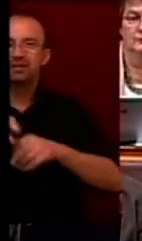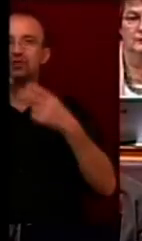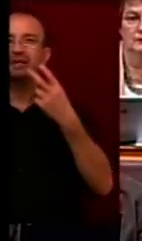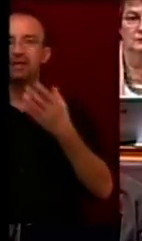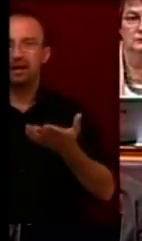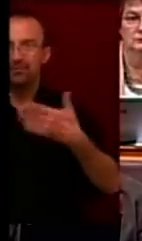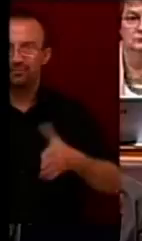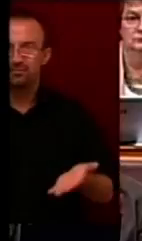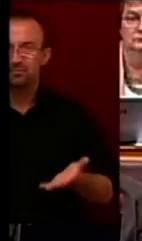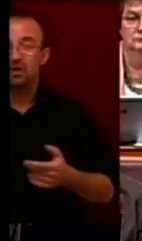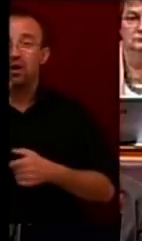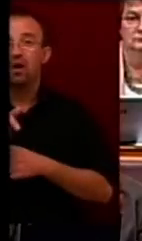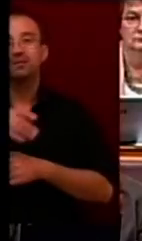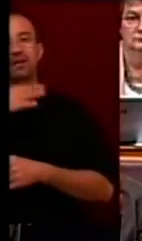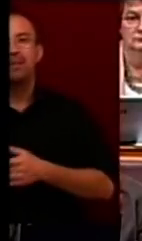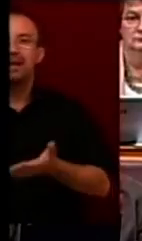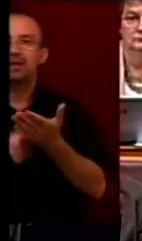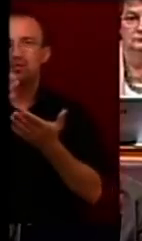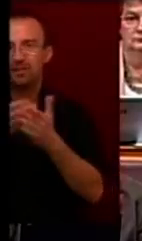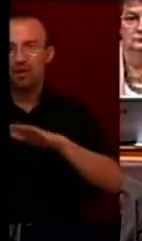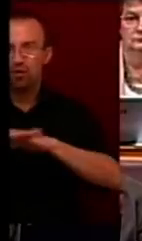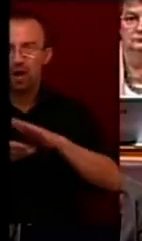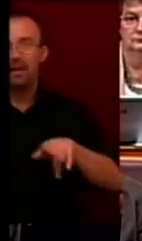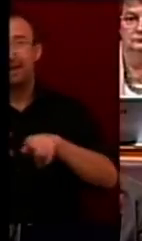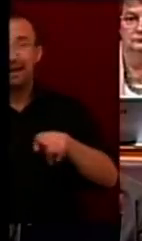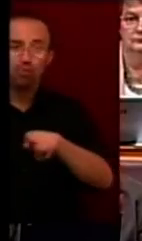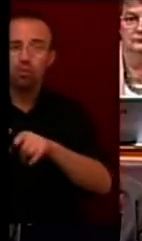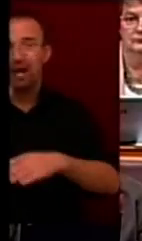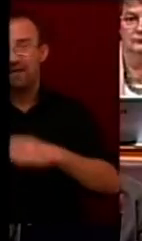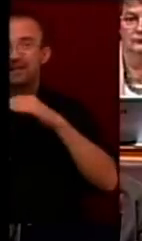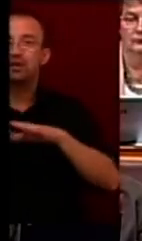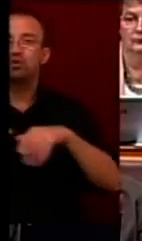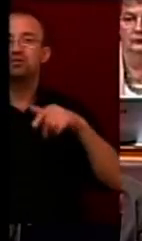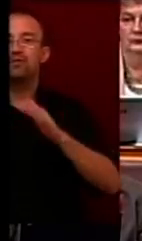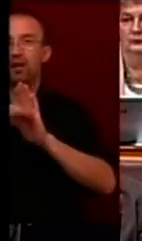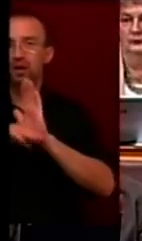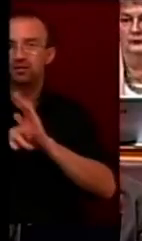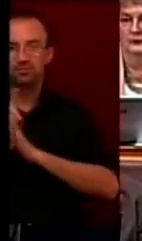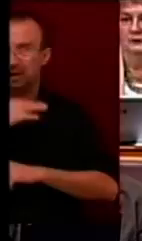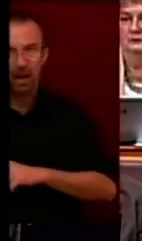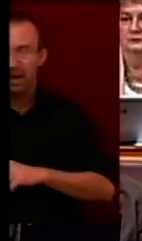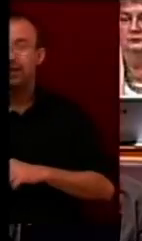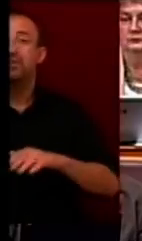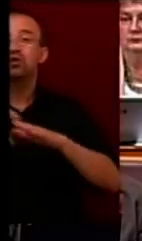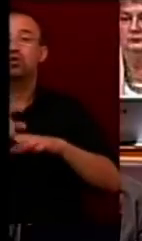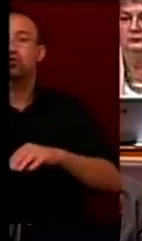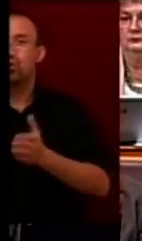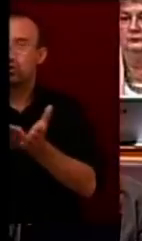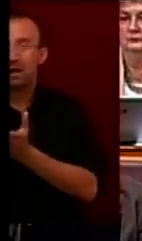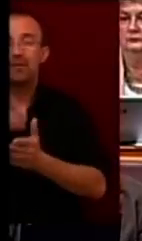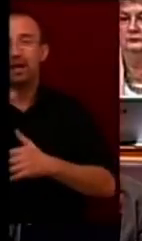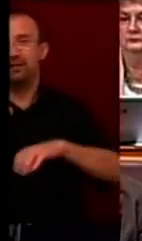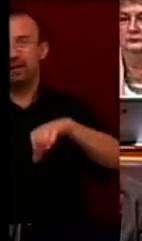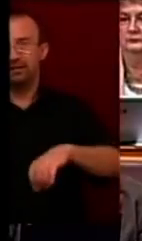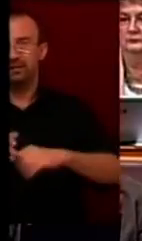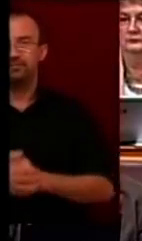lényege, mégpedig az, hogy nem elég jogszabályok alapján így-úgy ellátni a közfeladatokat, mindezt a közjó szolgálatában kell